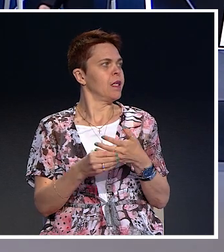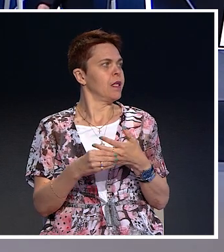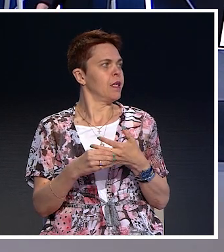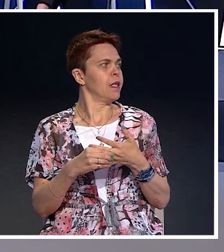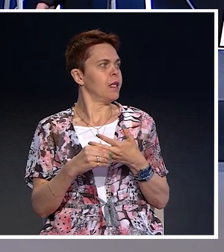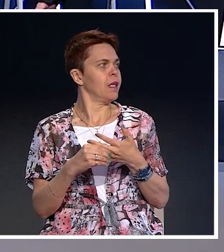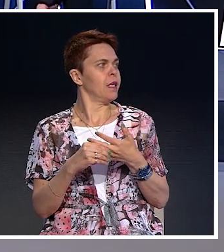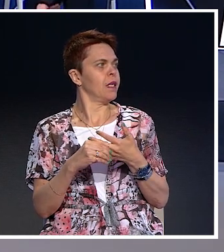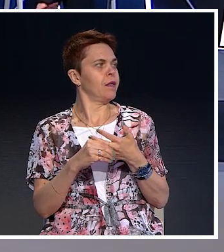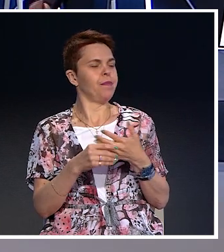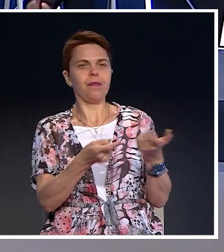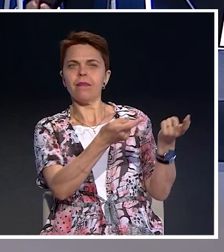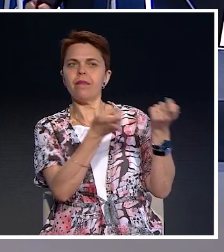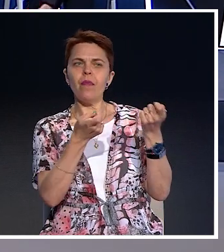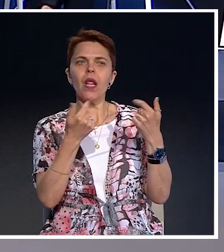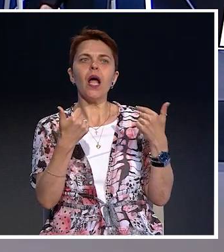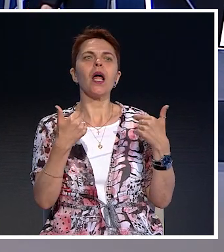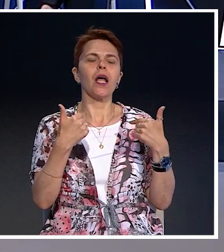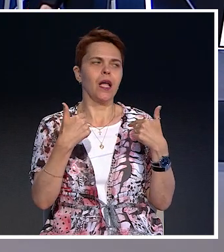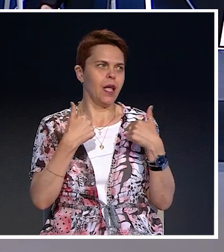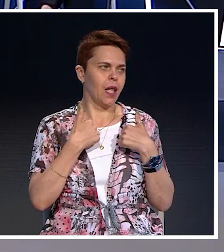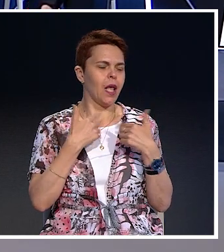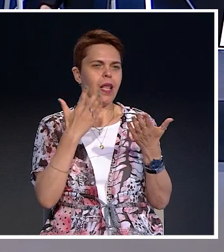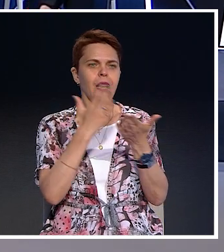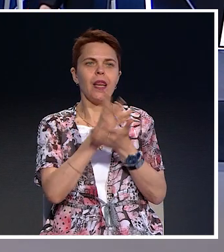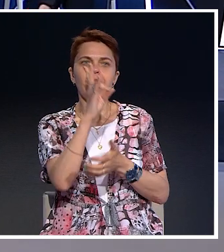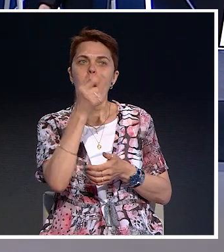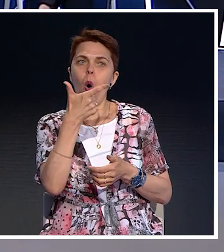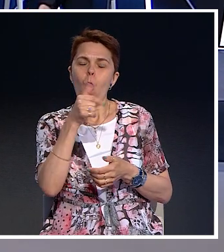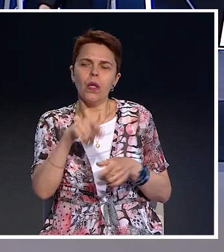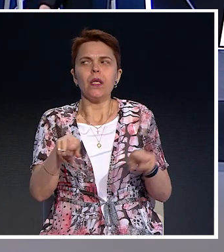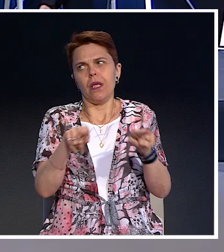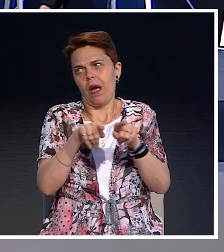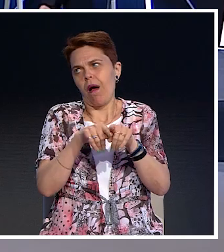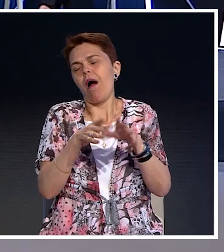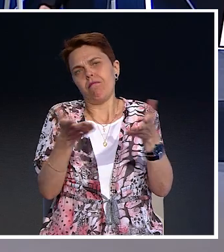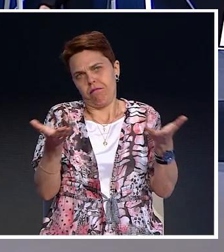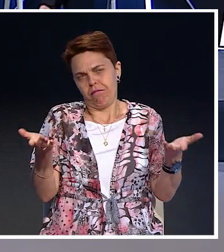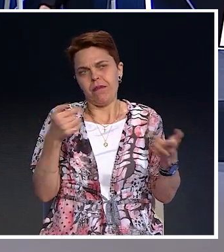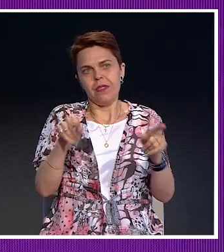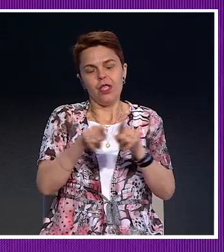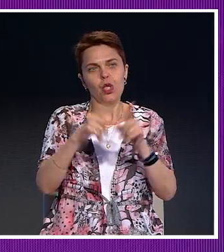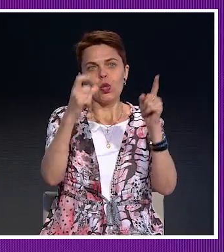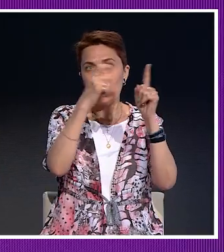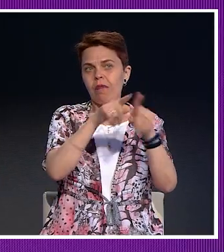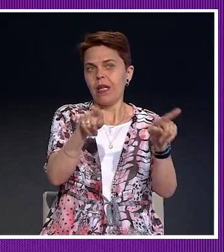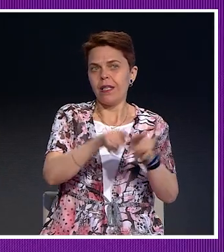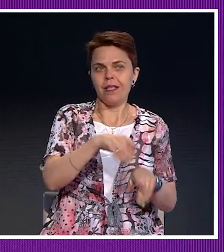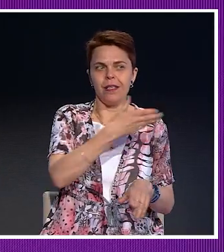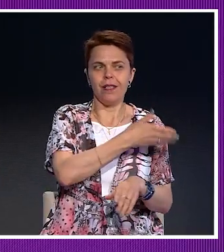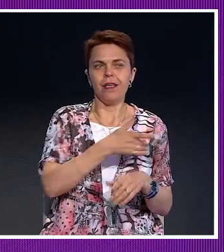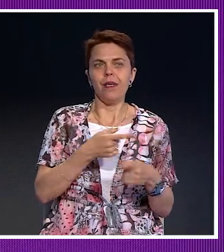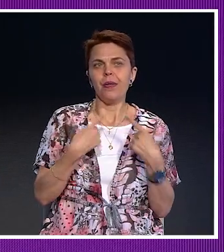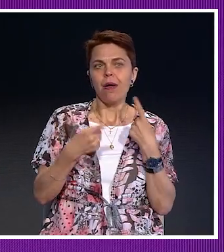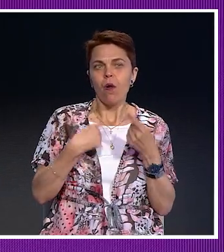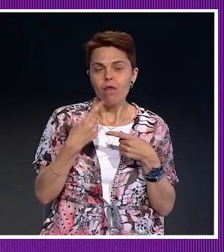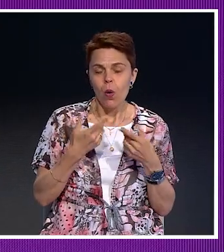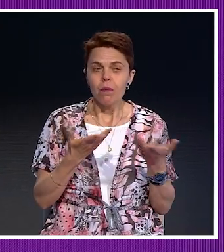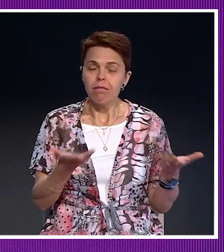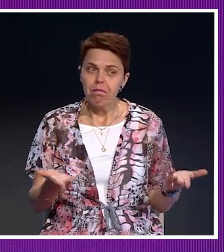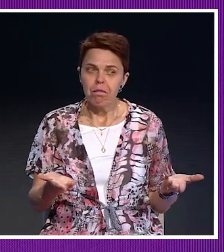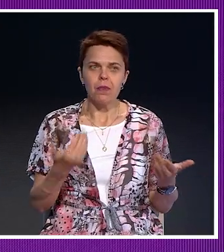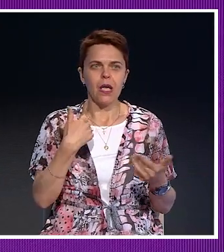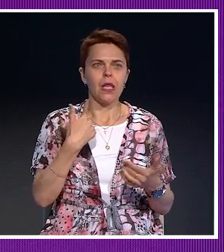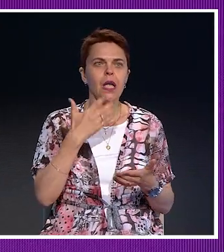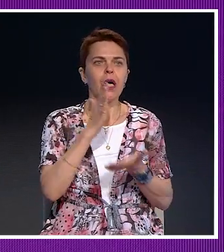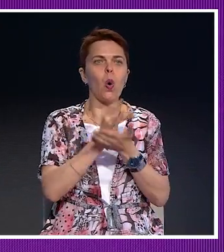Ні. От, я просто, якщо вже так нагода випала, хочу прокоментувати вступні слова, які сказала одна з наших співголів. Я вважаю,